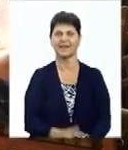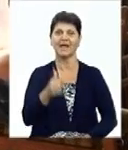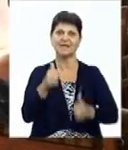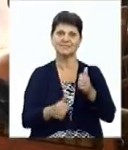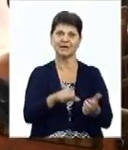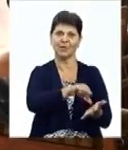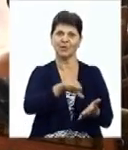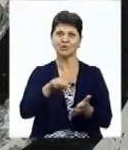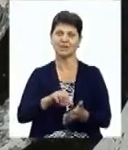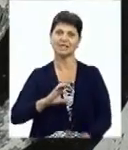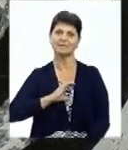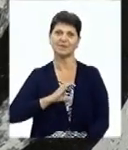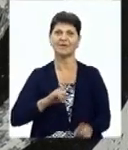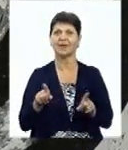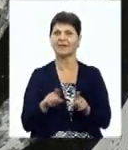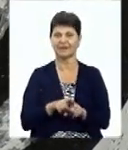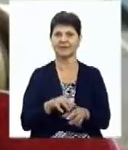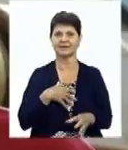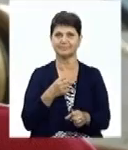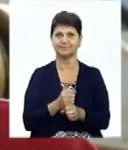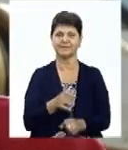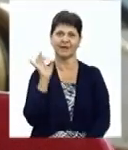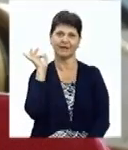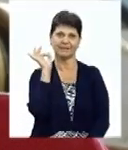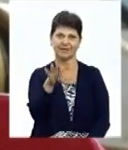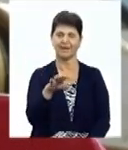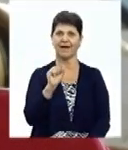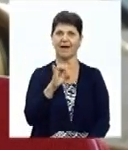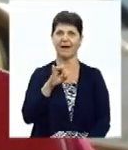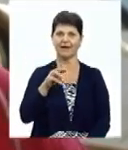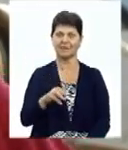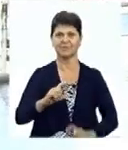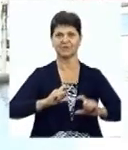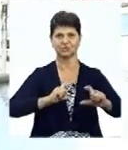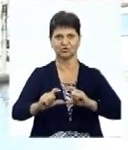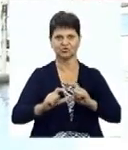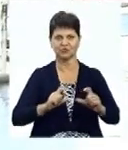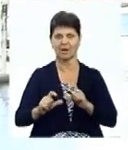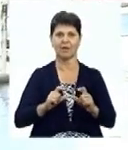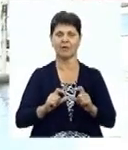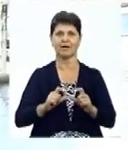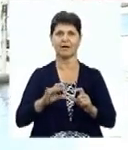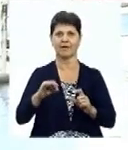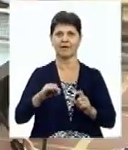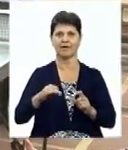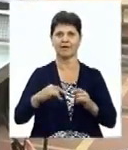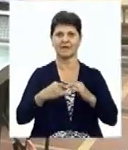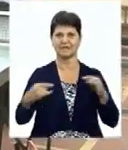Змагаються учасники спартакіади у таких дисциплінах, як дартс, армспорт, бомбаскет, шахи, гірьовий спорт та настільний